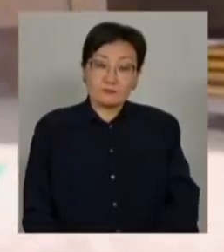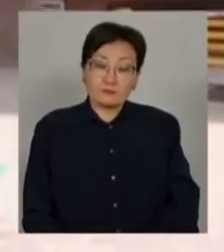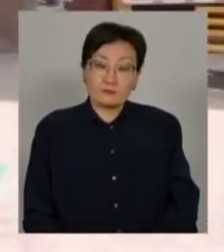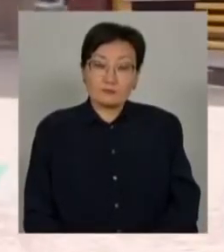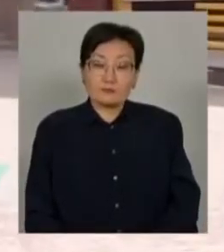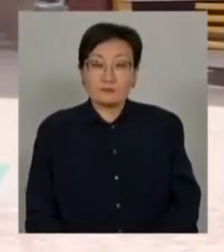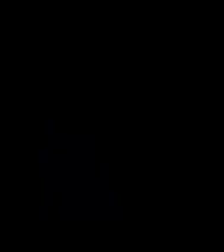телеканал Алматы Астана